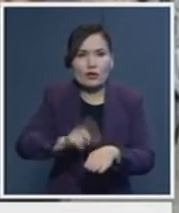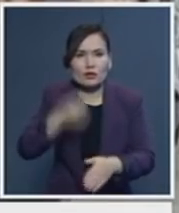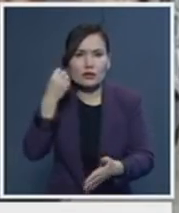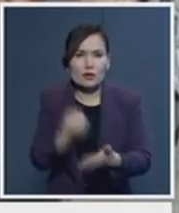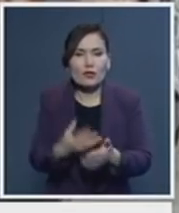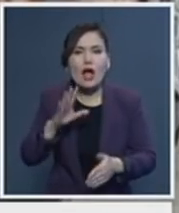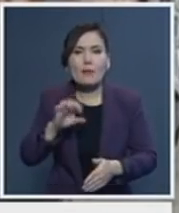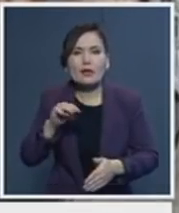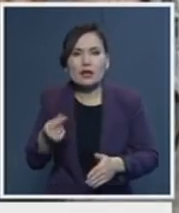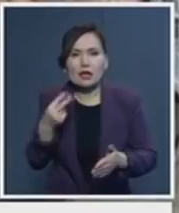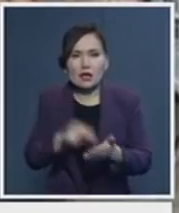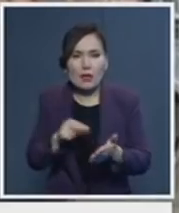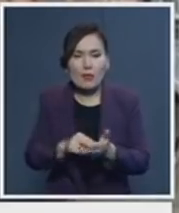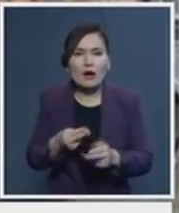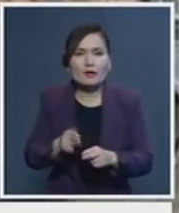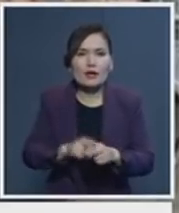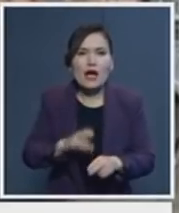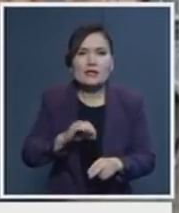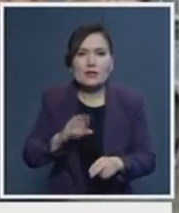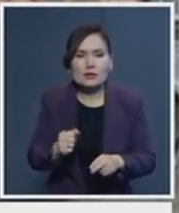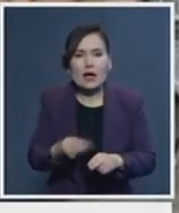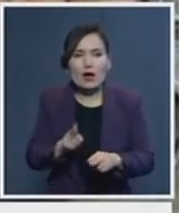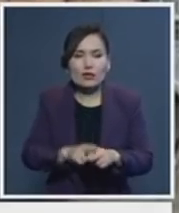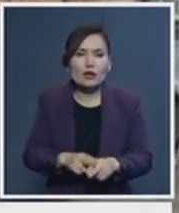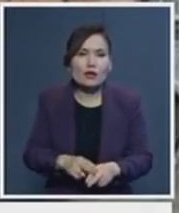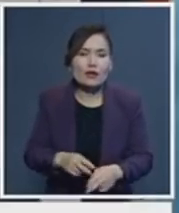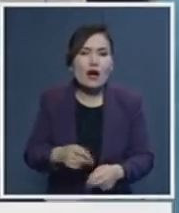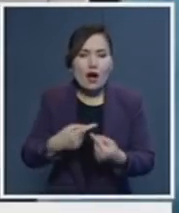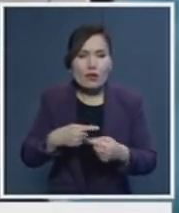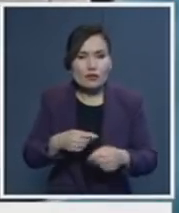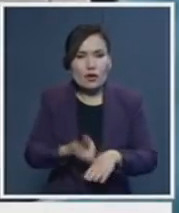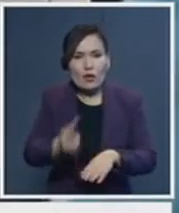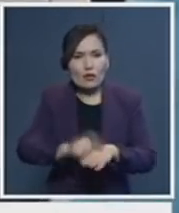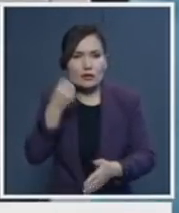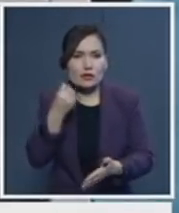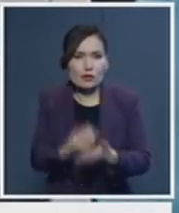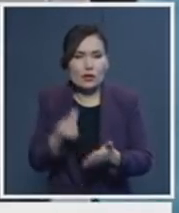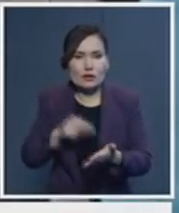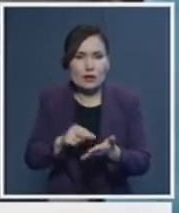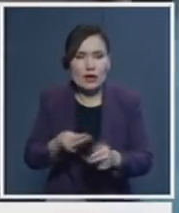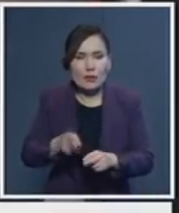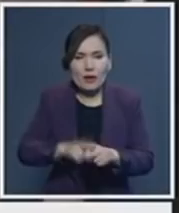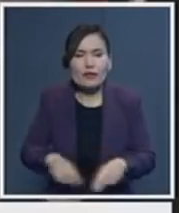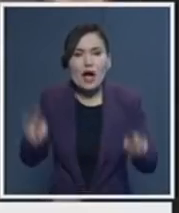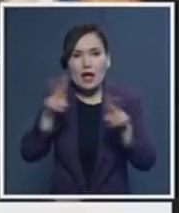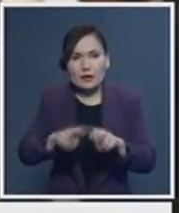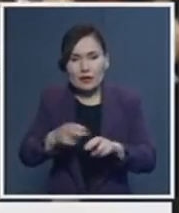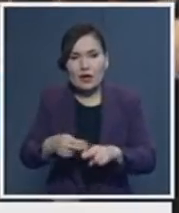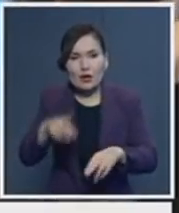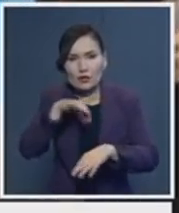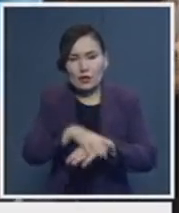болды. 500 теңге тұратын самсаның құнына наразы жолаушылар құзырлы органдарға арыз түсірген. Көп кешікпей тексеру жүргізіліп, заңға